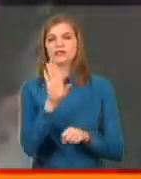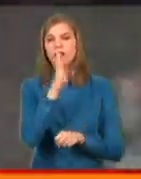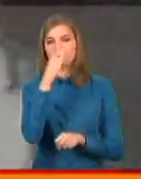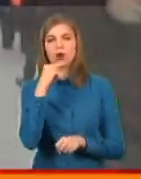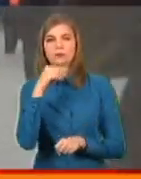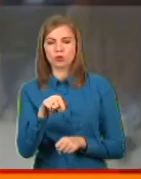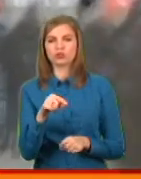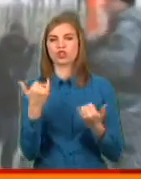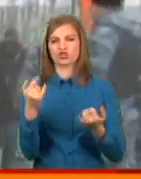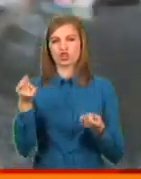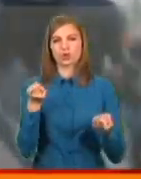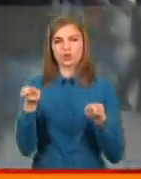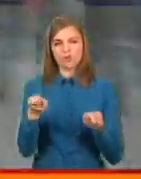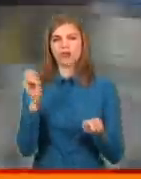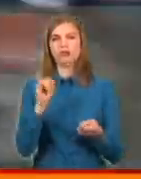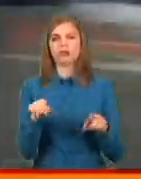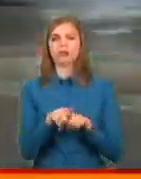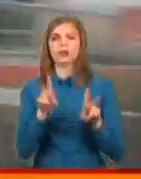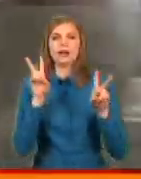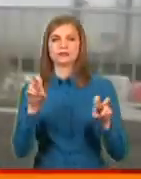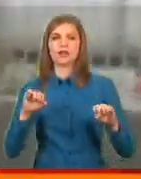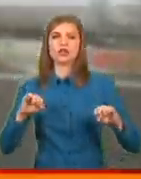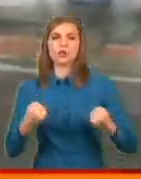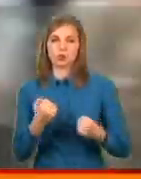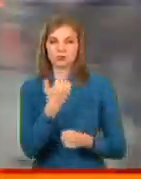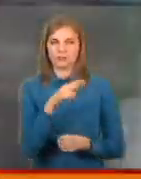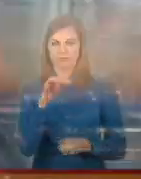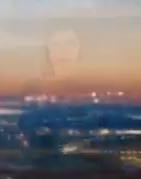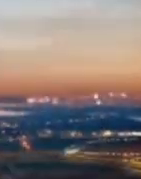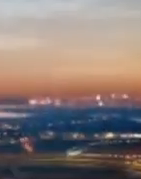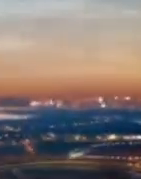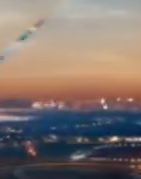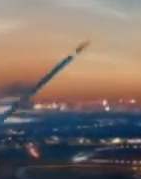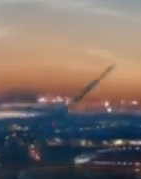назвали ворогами Росії чинну владу, а також так званих друзів Путіна.